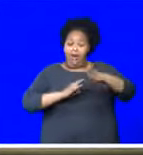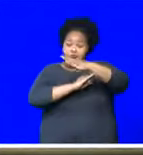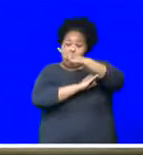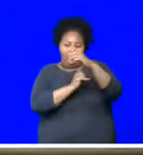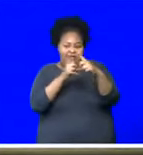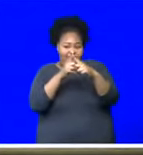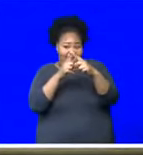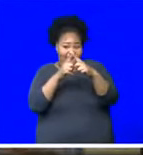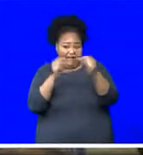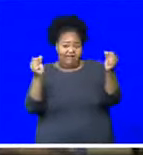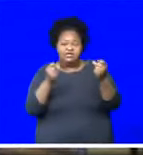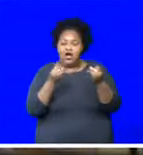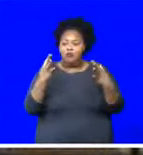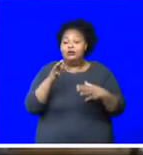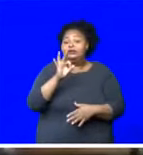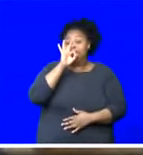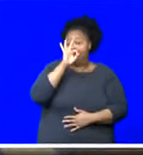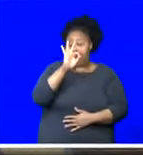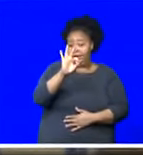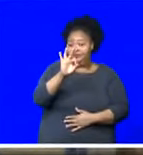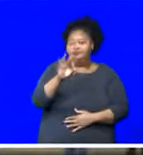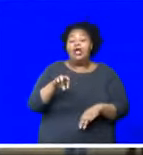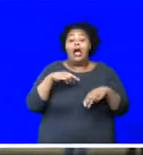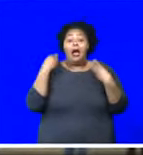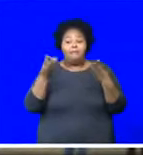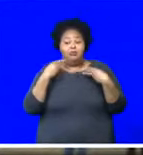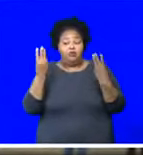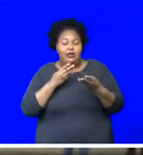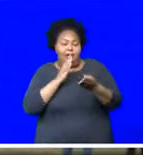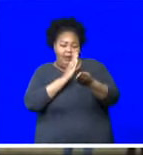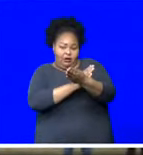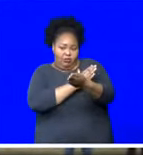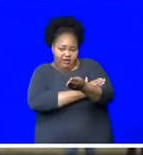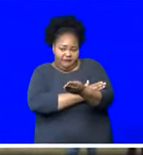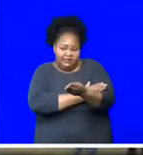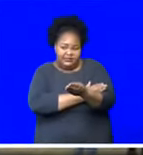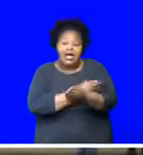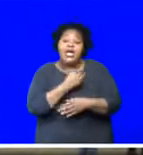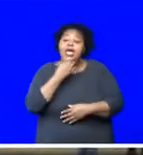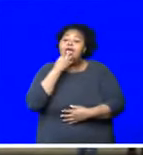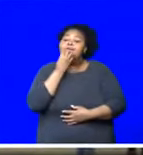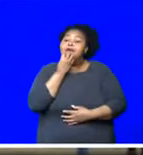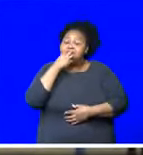angu-3 lasaphelile. Sive lesitawusitakala semaphalaleni nje sive sila kubo